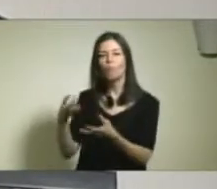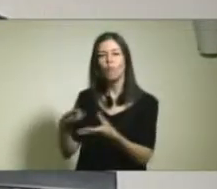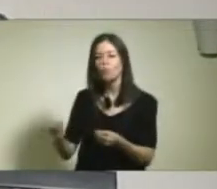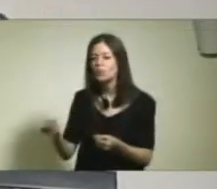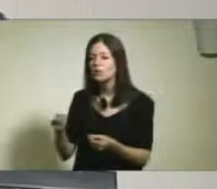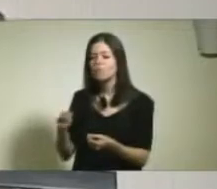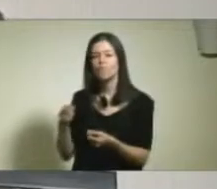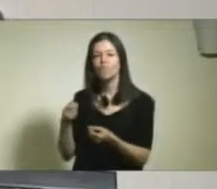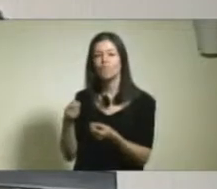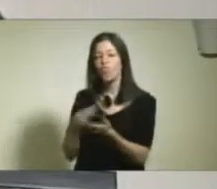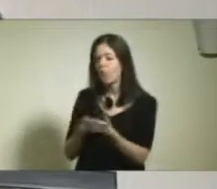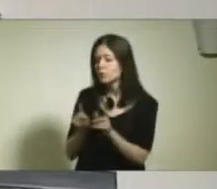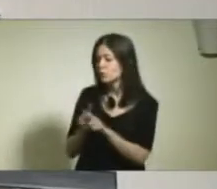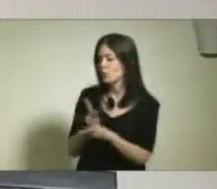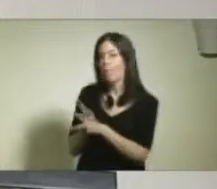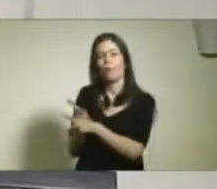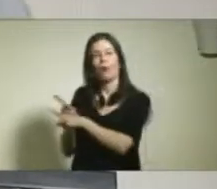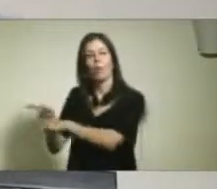prêts.